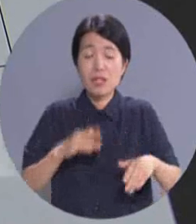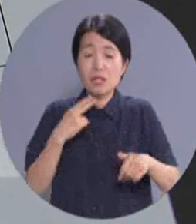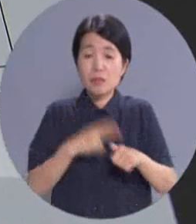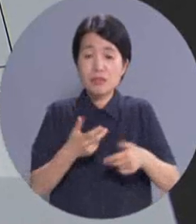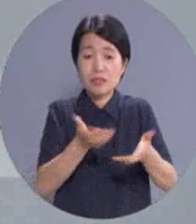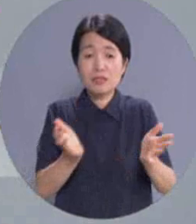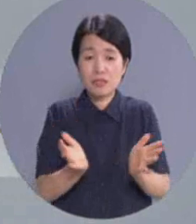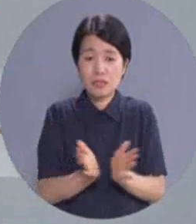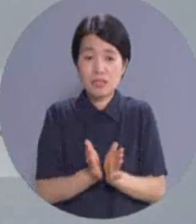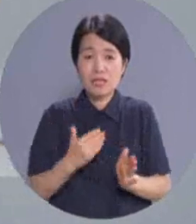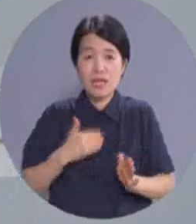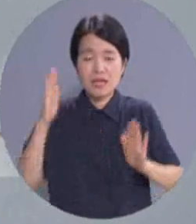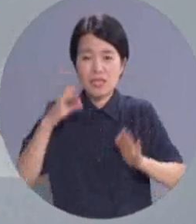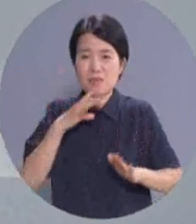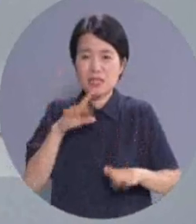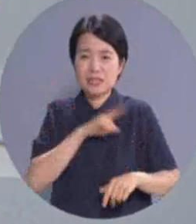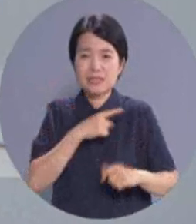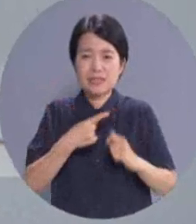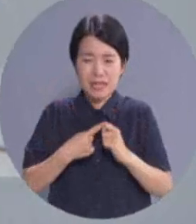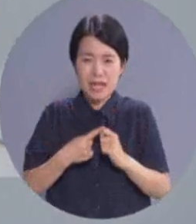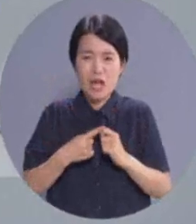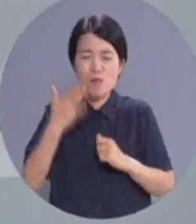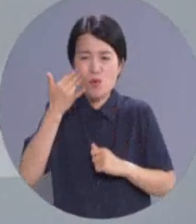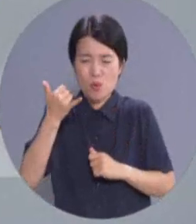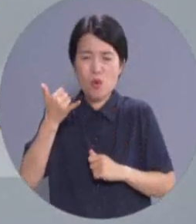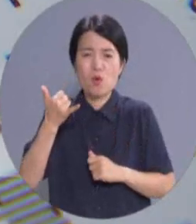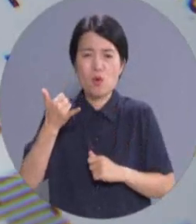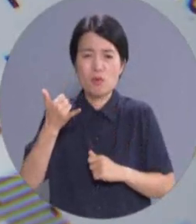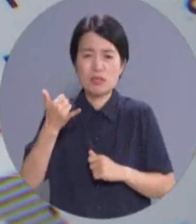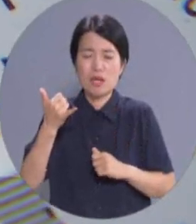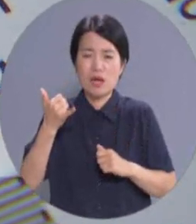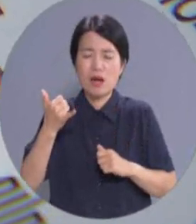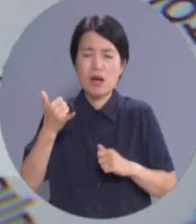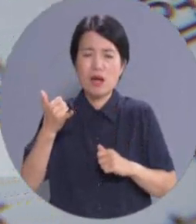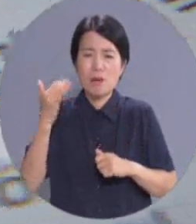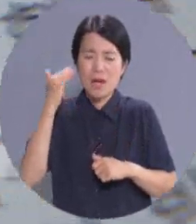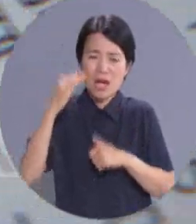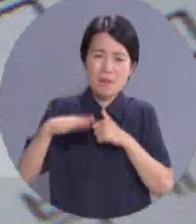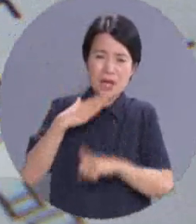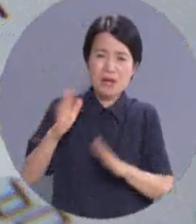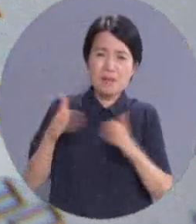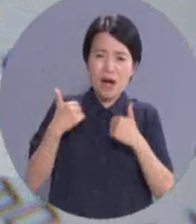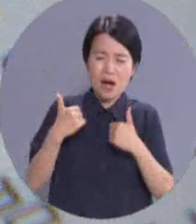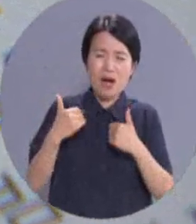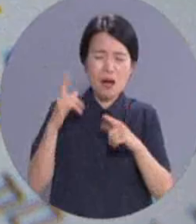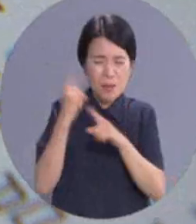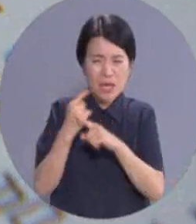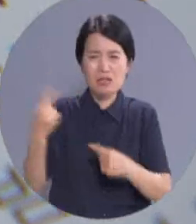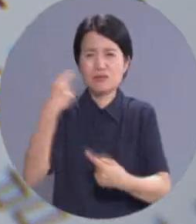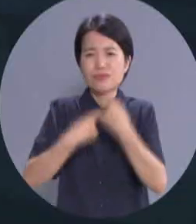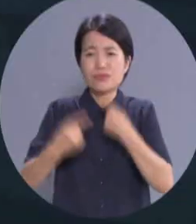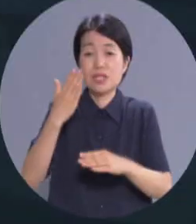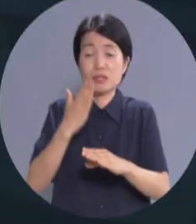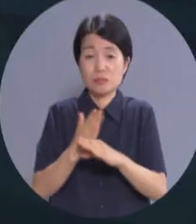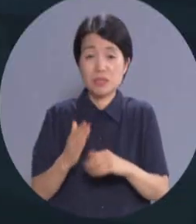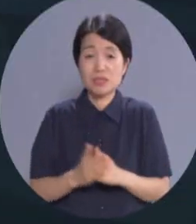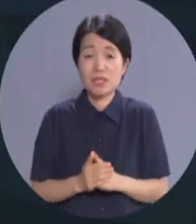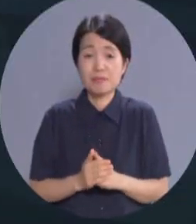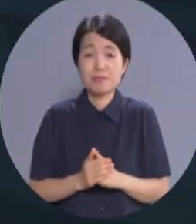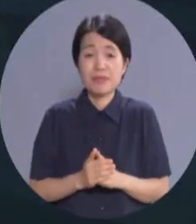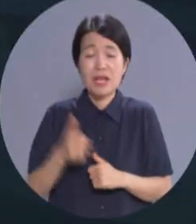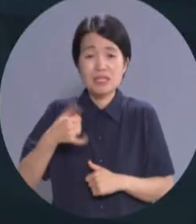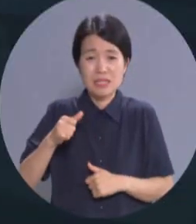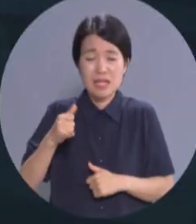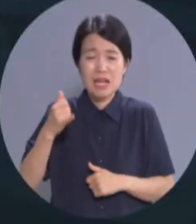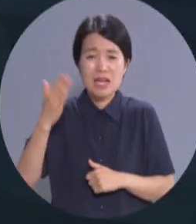교사단체에도 내 아이만 우선시하는 학부모로부터 교권 침해를 당했다는 제보가 매일 접수되고 있습니다 아이에게